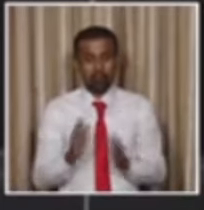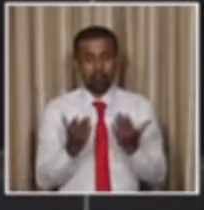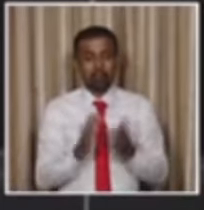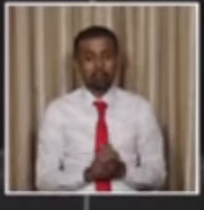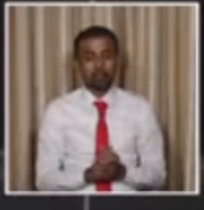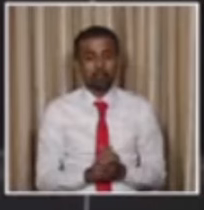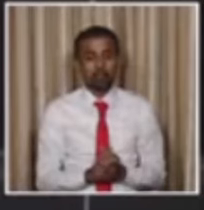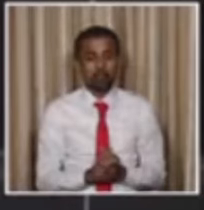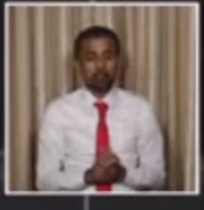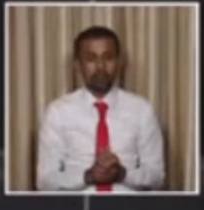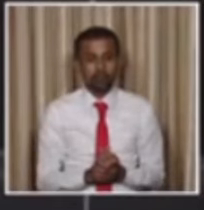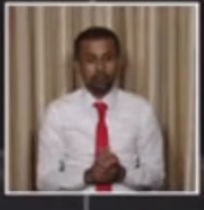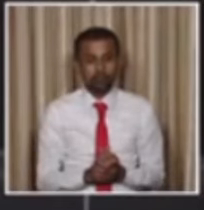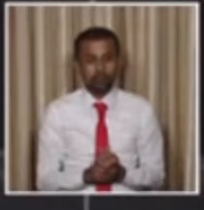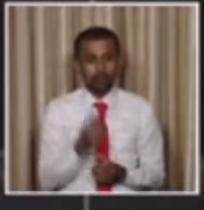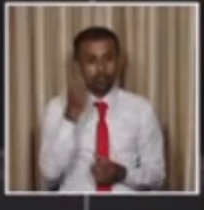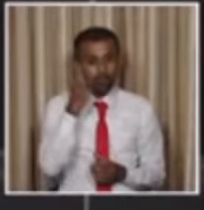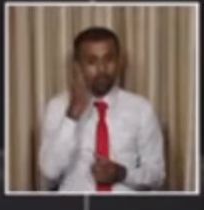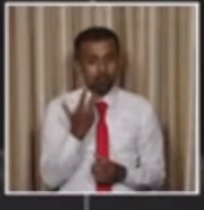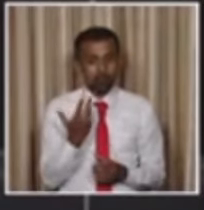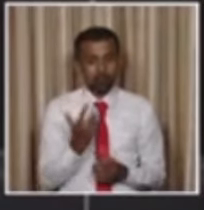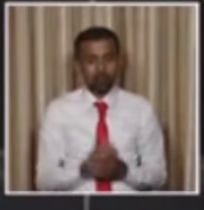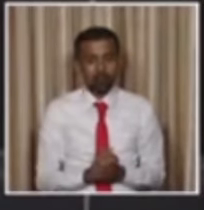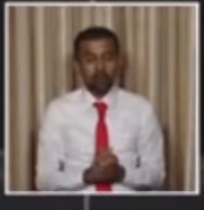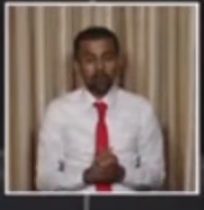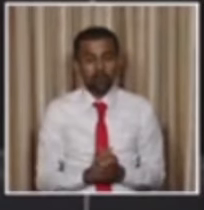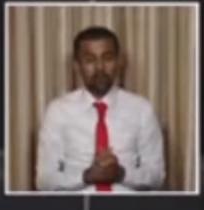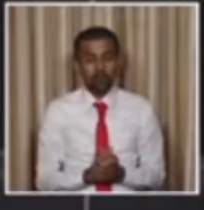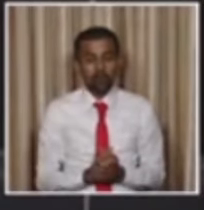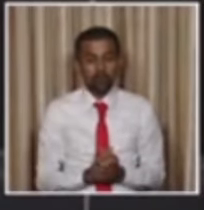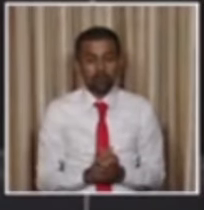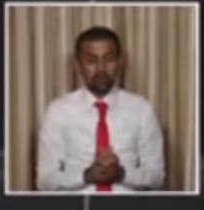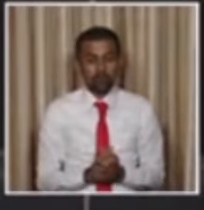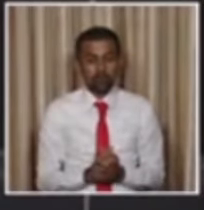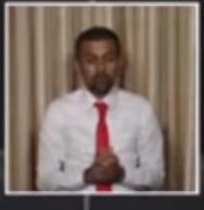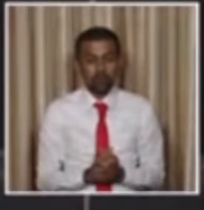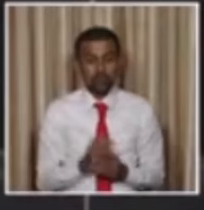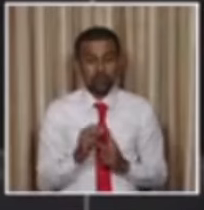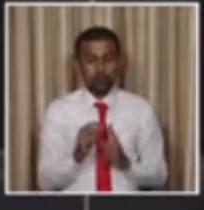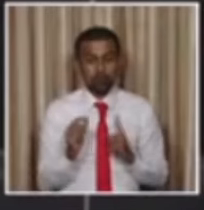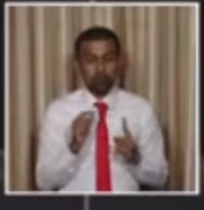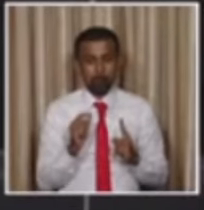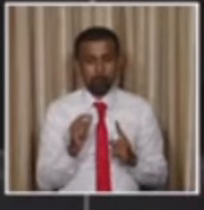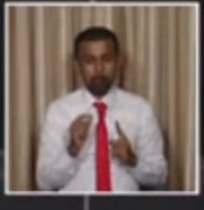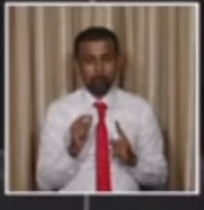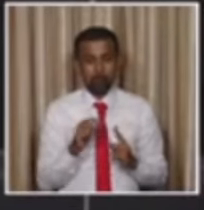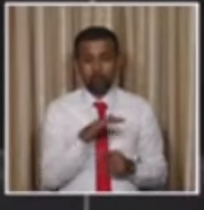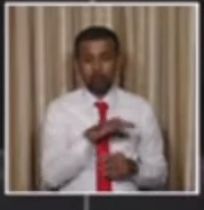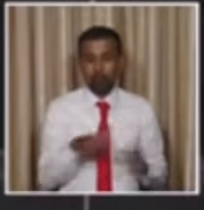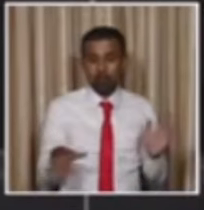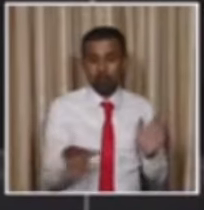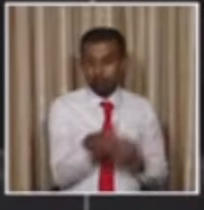වුණේ. මම මේ සීපත් කරන්නේ නැහැ දීර්ඝ වශයෙන්. නමුත් එදා පාර්ලිමේන්තුව දෙසට ගමන්